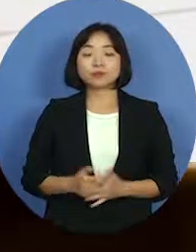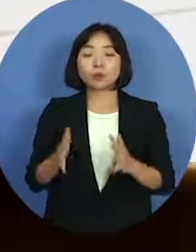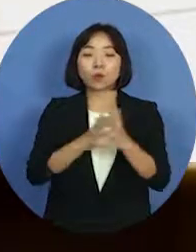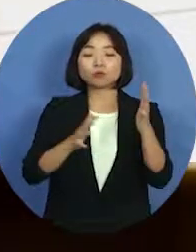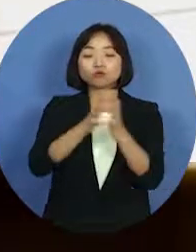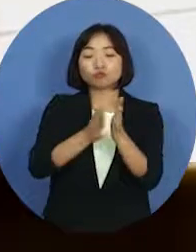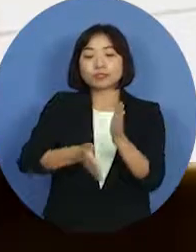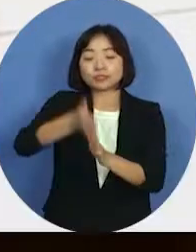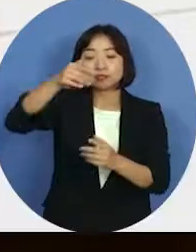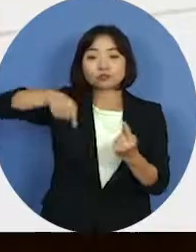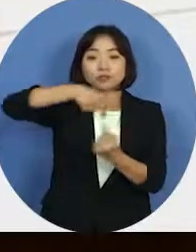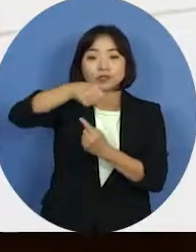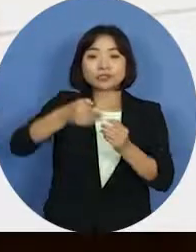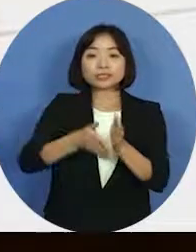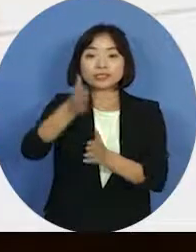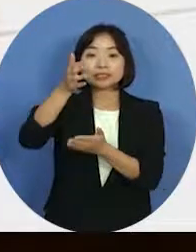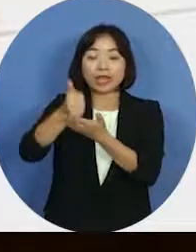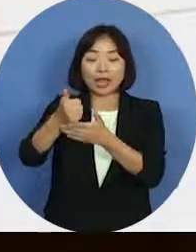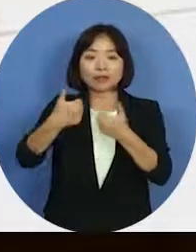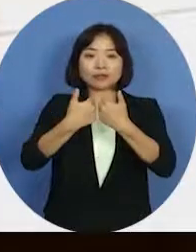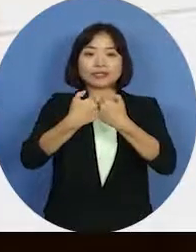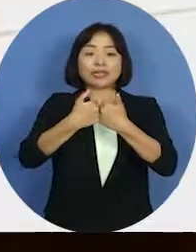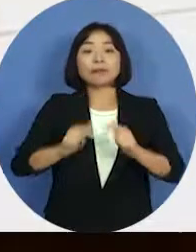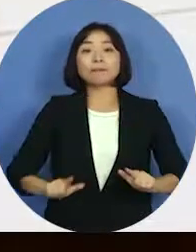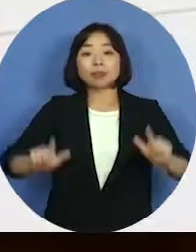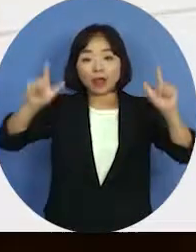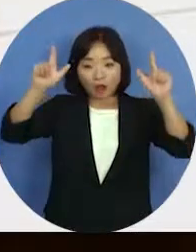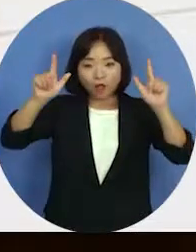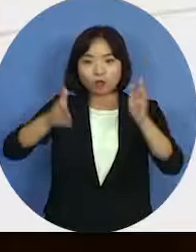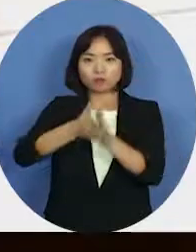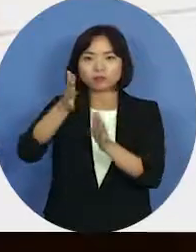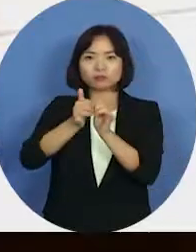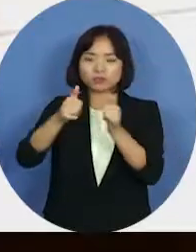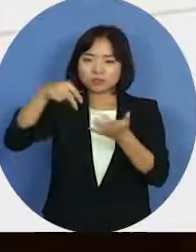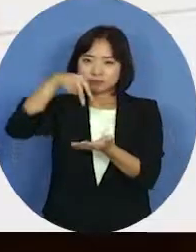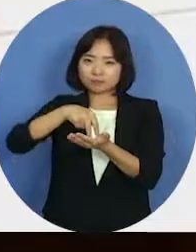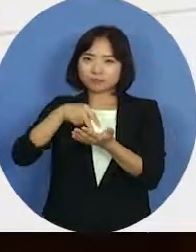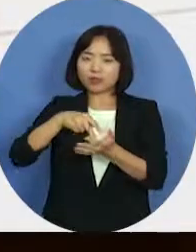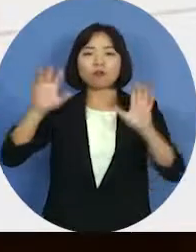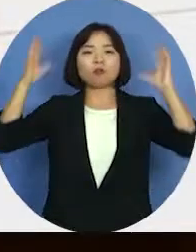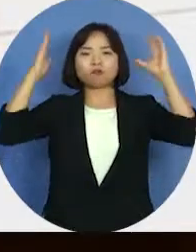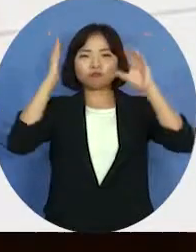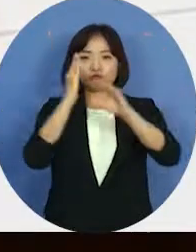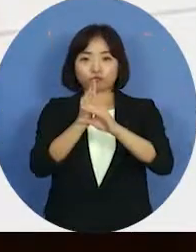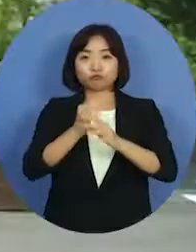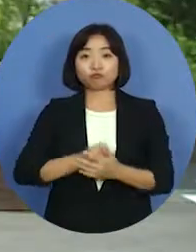공주시에서 운영하고 있는 시장과의 민원 상담의 날이 시민들에게 큰 호응을 얻고 있습니다.